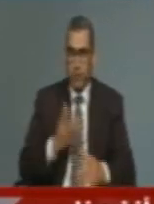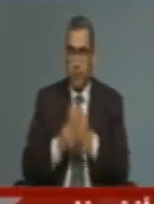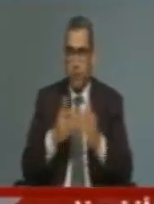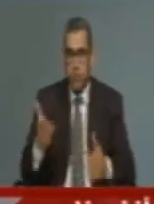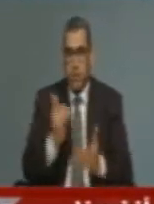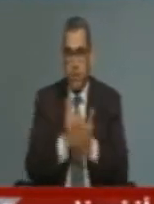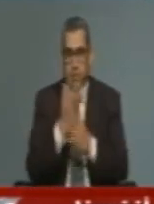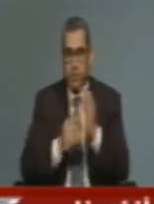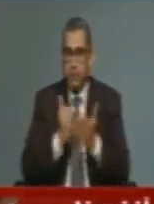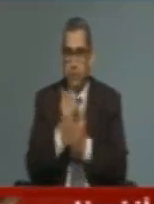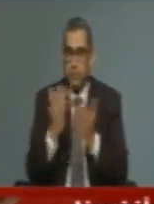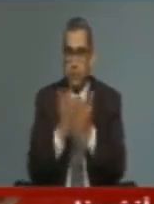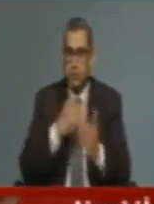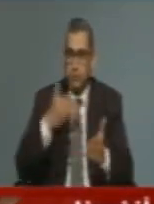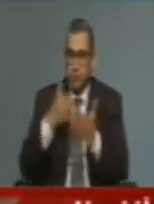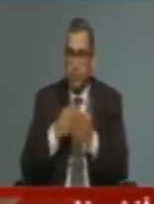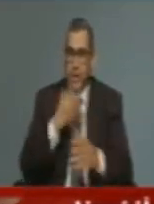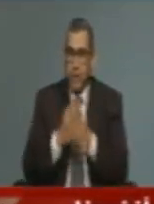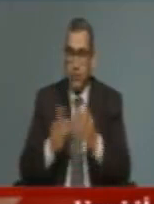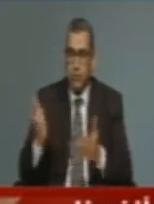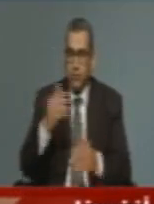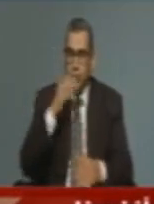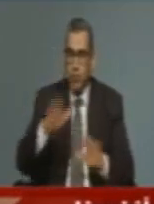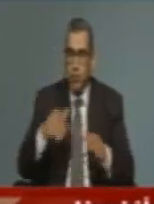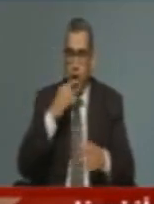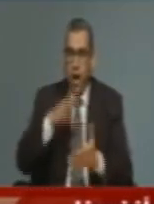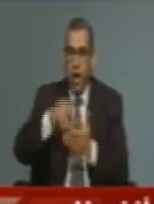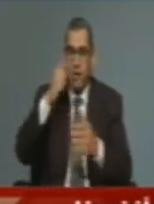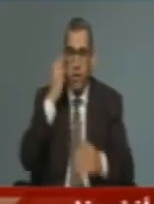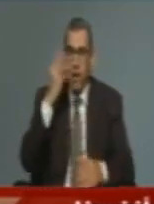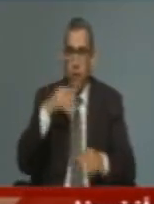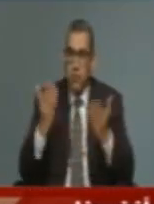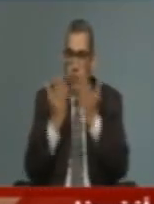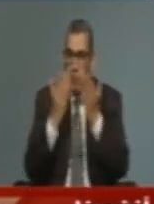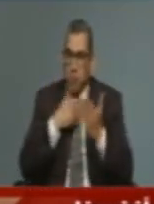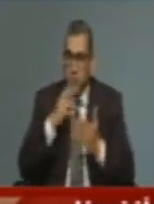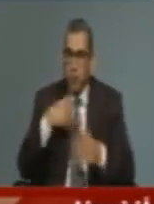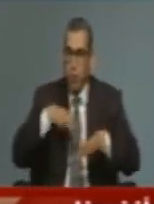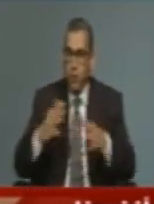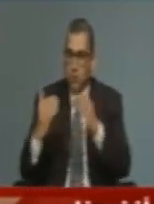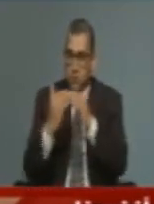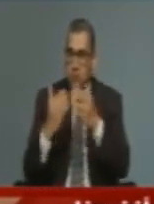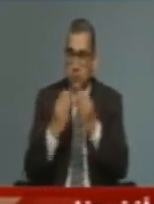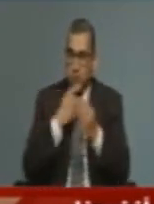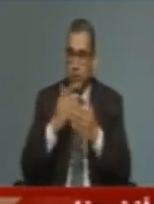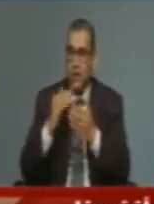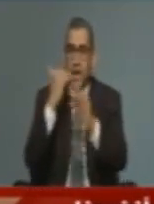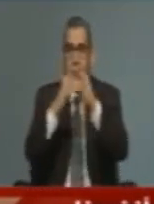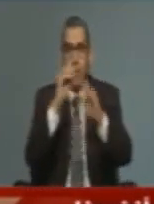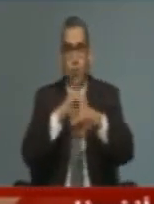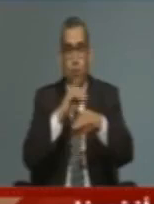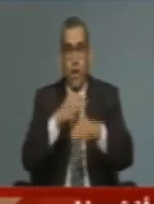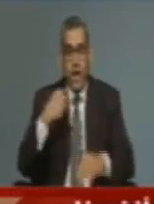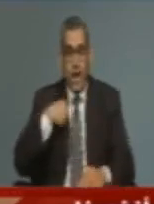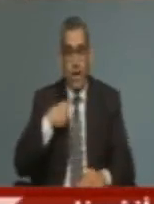المدرسه برجع بعد كده الاقي ولادي في الموجودين في قصر الثقافه. ما باجي اقعد معاهم بيوصلوا رساله لحضرتك بيقول لحضرتك اللي احنا